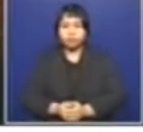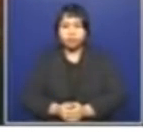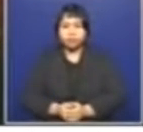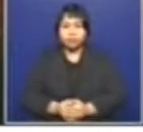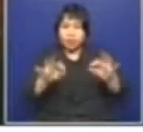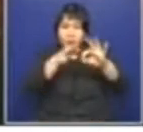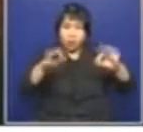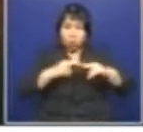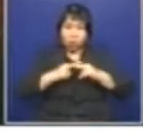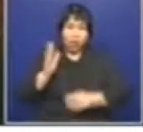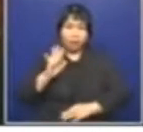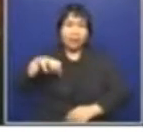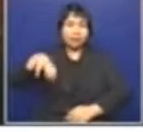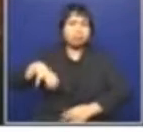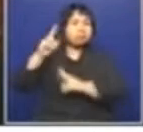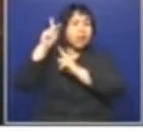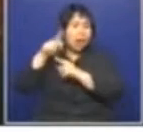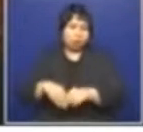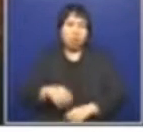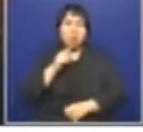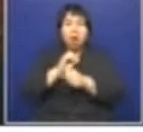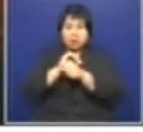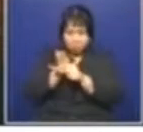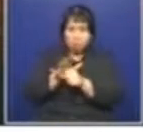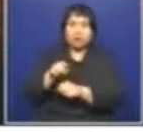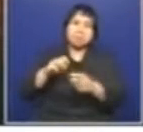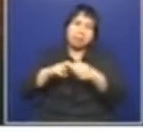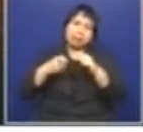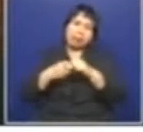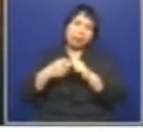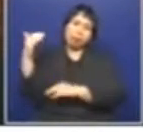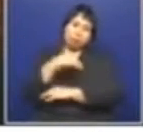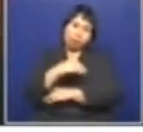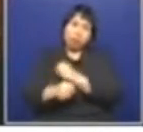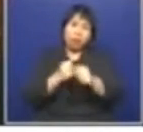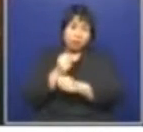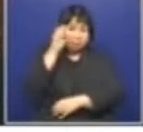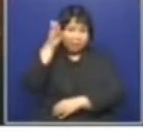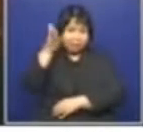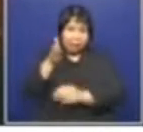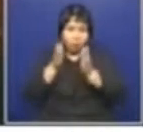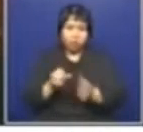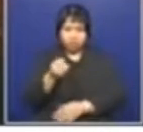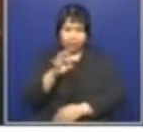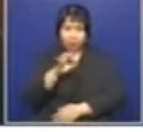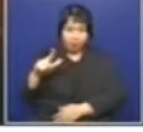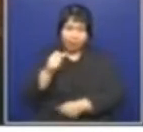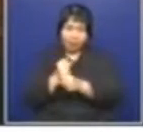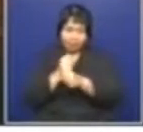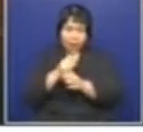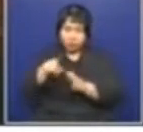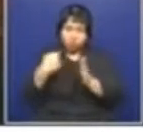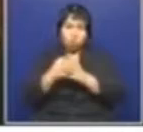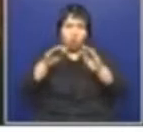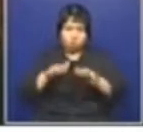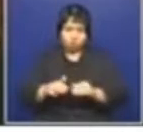ำนักข่าวนะโควิดสะเทือนเศรษฐกิจดิ่งเหวหนักกลางปีหน้า19ล้านคนถูกลดชั่วโมงทำงานขอสคริ